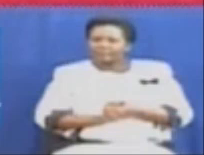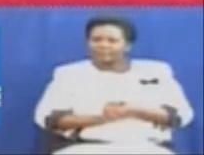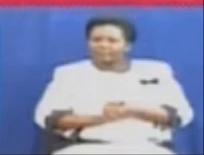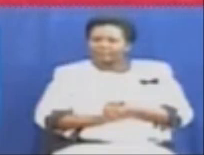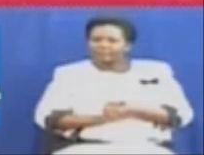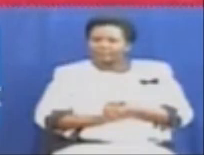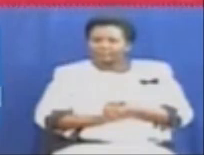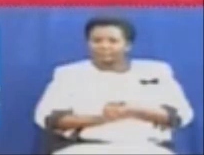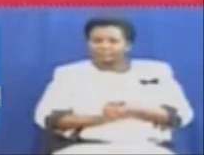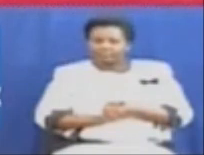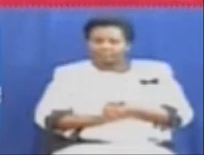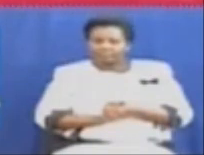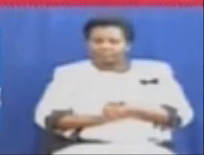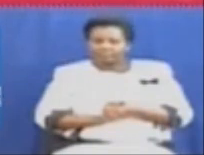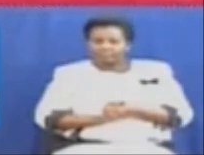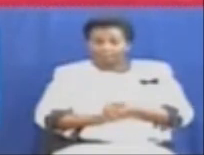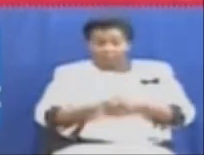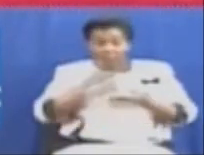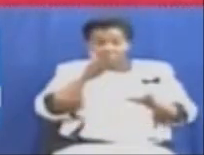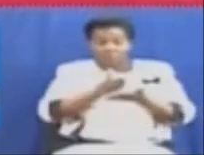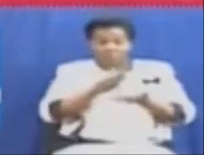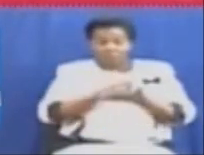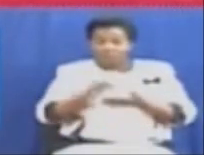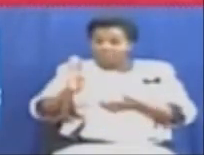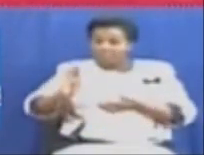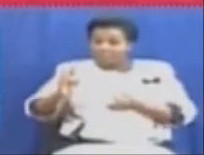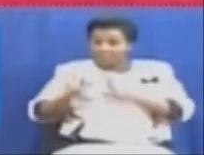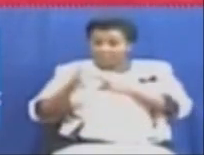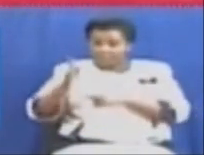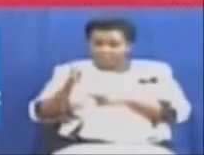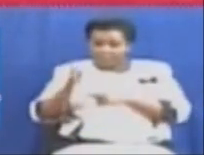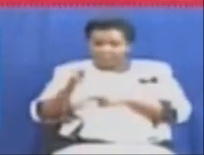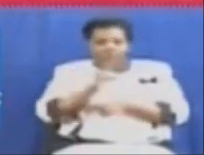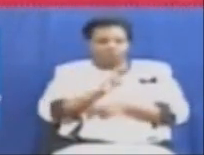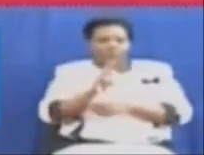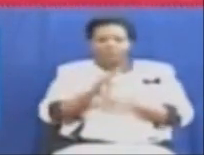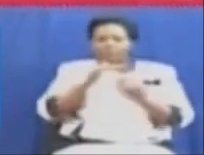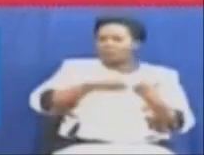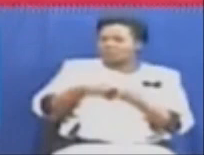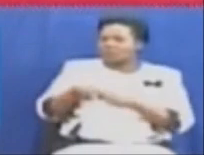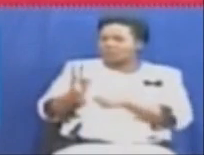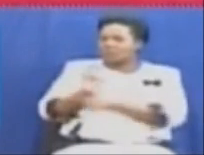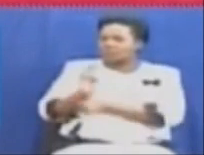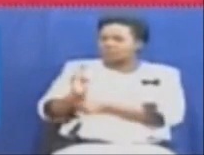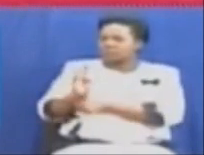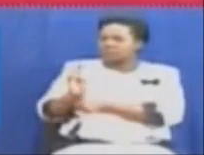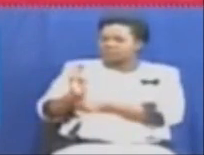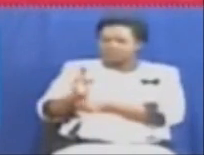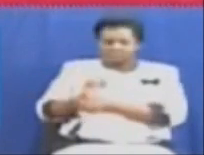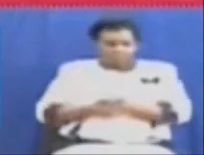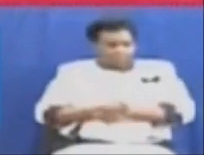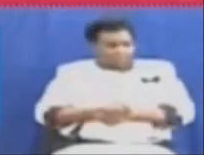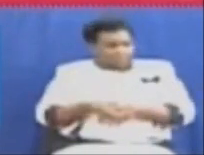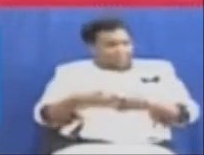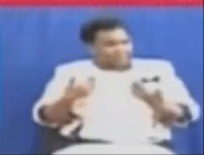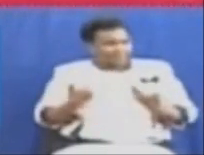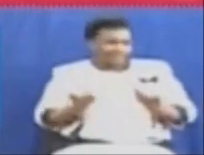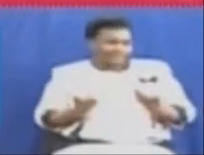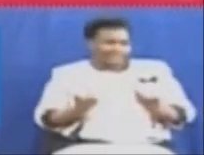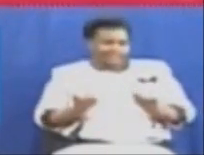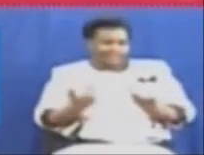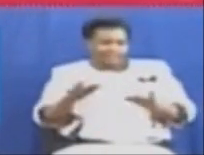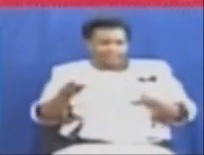kwa mtizamo wangu, haitoshi kwa watu wanaofanya kazi muhimu ya kutoa maamuzi kama haya. Kwa nini serikali isije na mpango